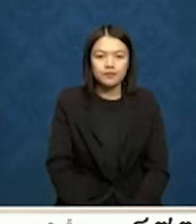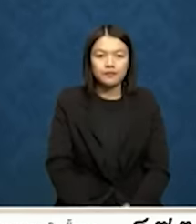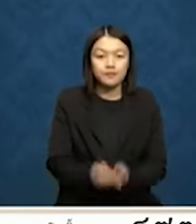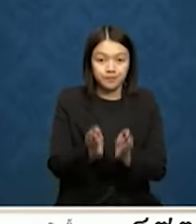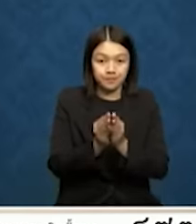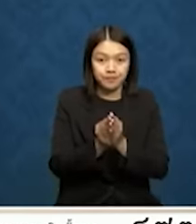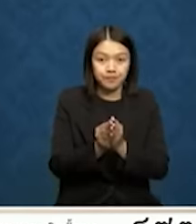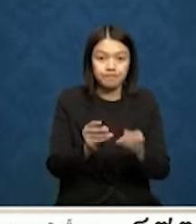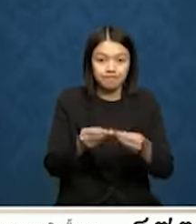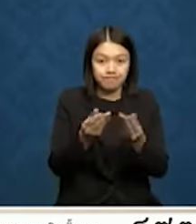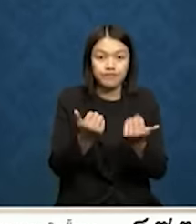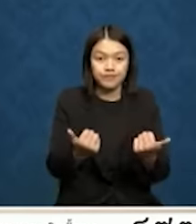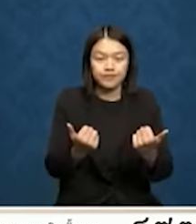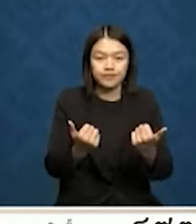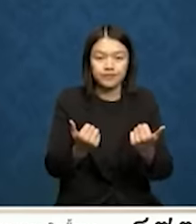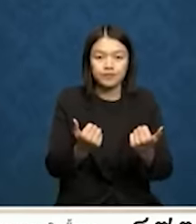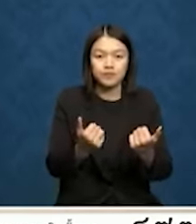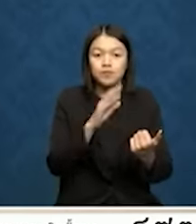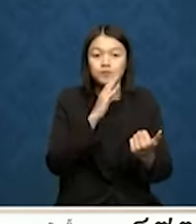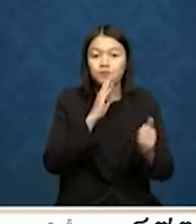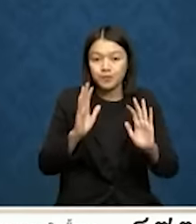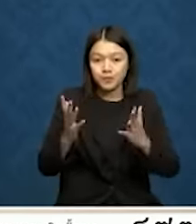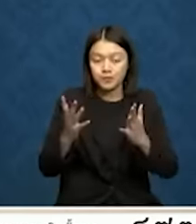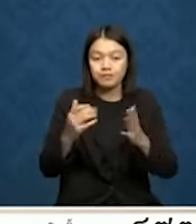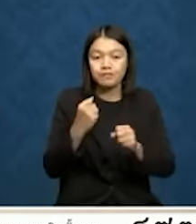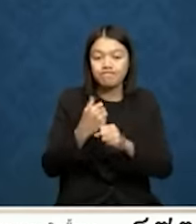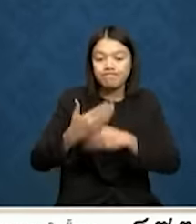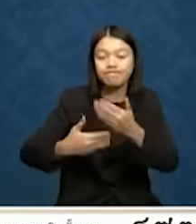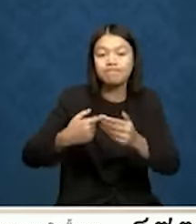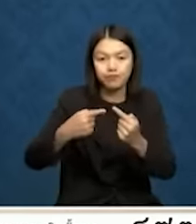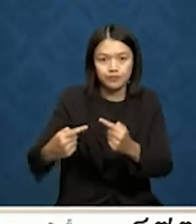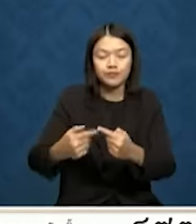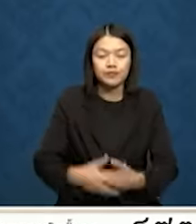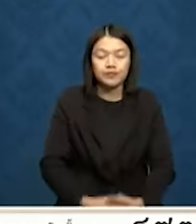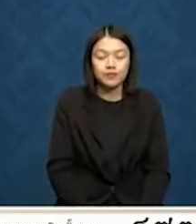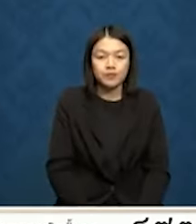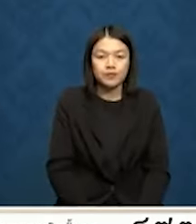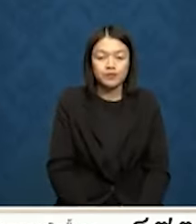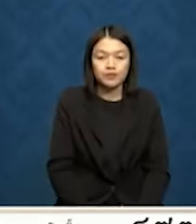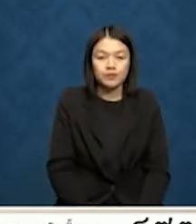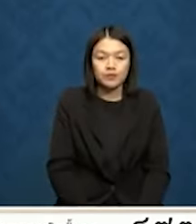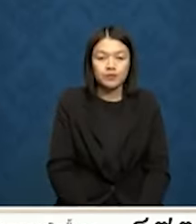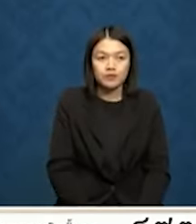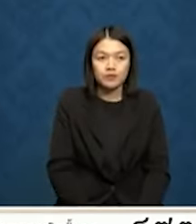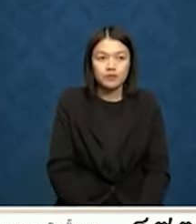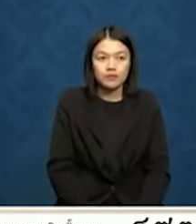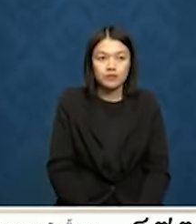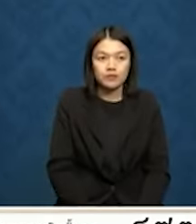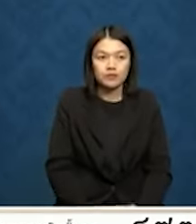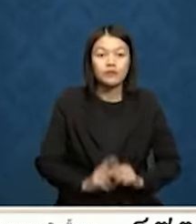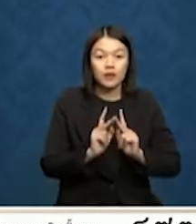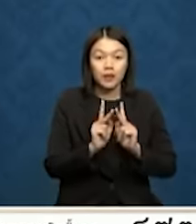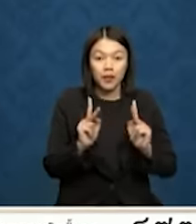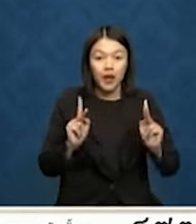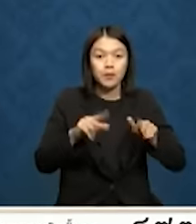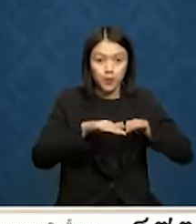ครับไม่มีก็จะดำเนินการต่อไปนะครับผู้กรรมการมาพร้อมแล้ว